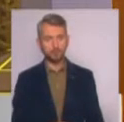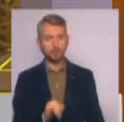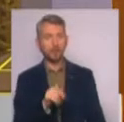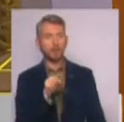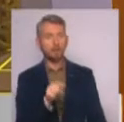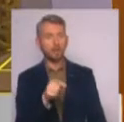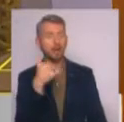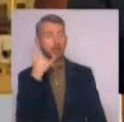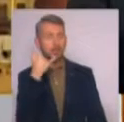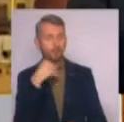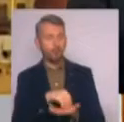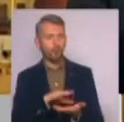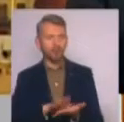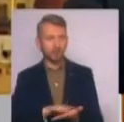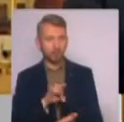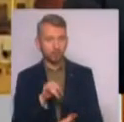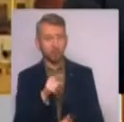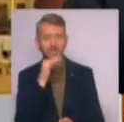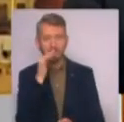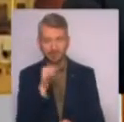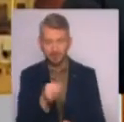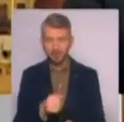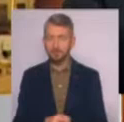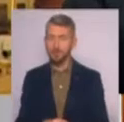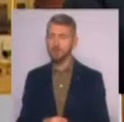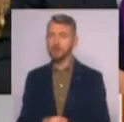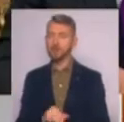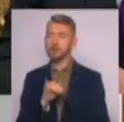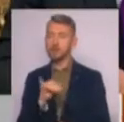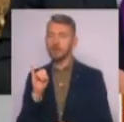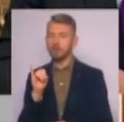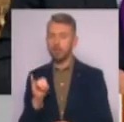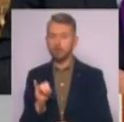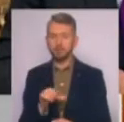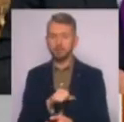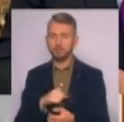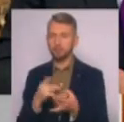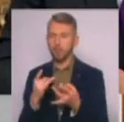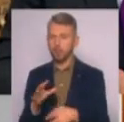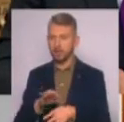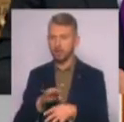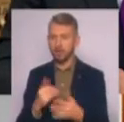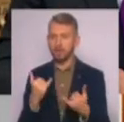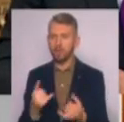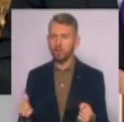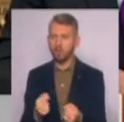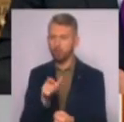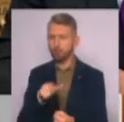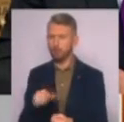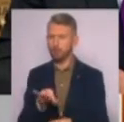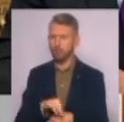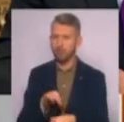телефон реєстратури ви сказали? Так. Сергій Іванович, дайте на простіше захворювання. Так. Зараз холодно, люди боліють